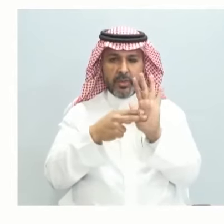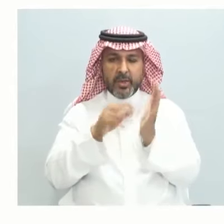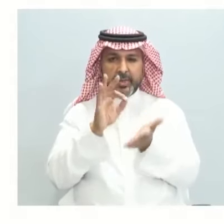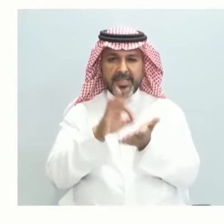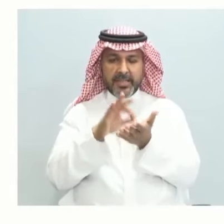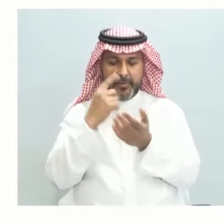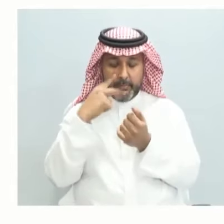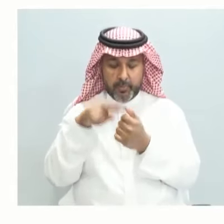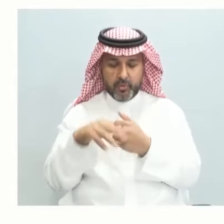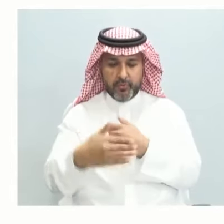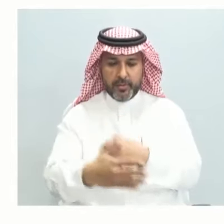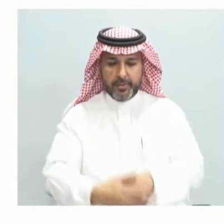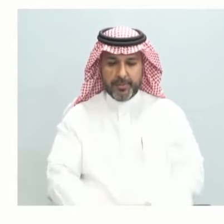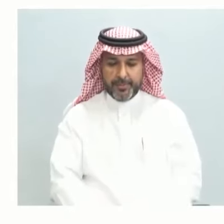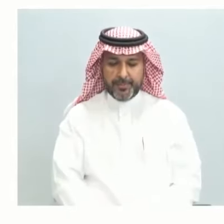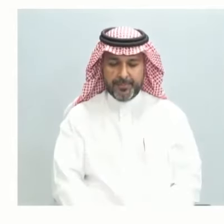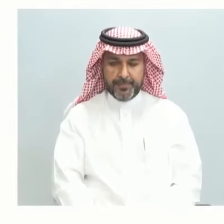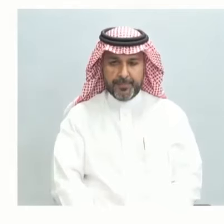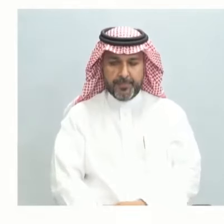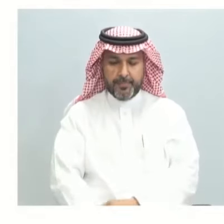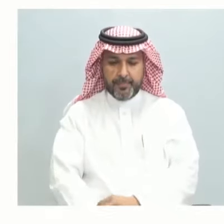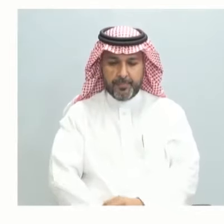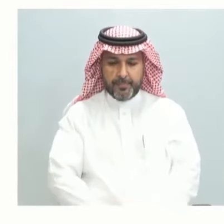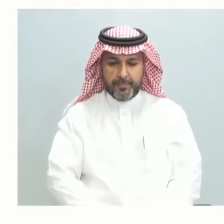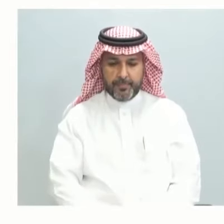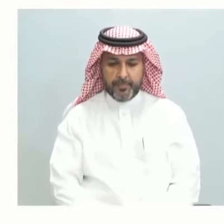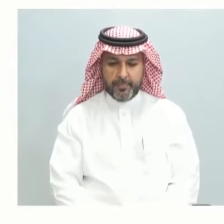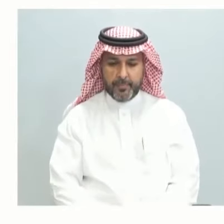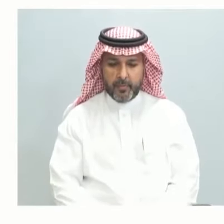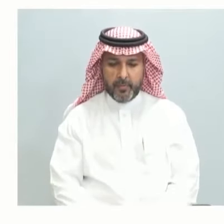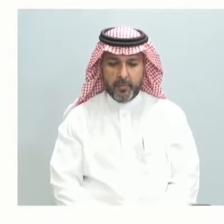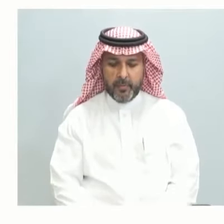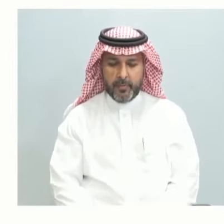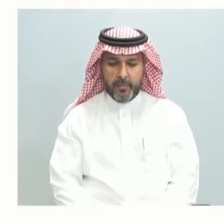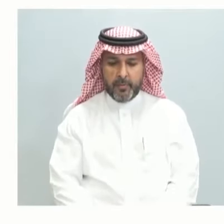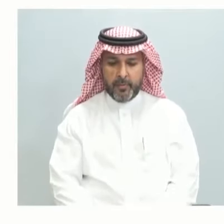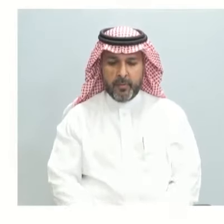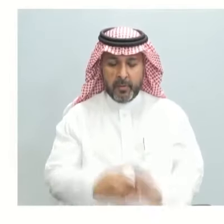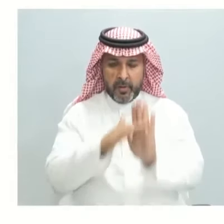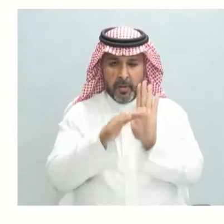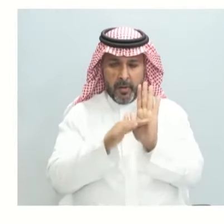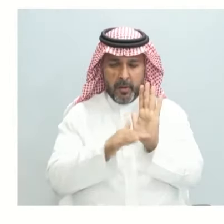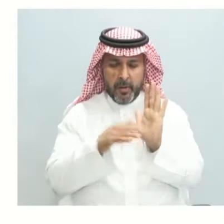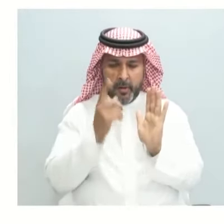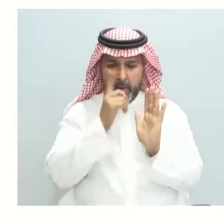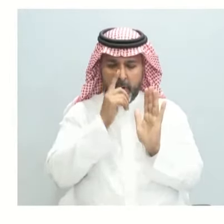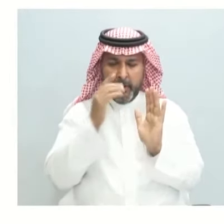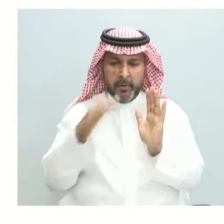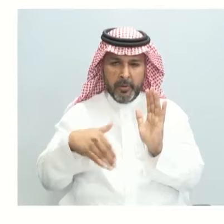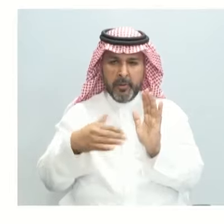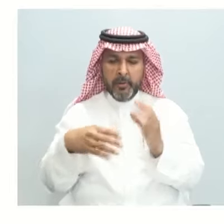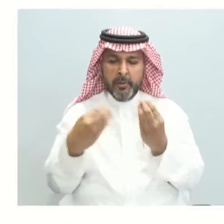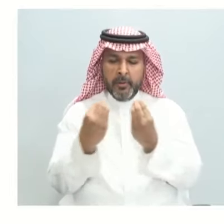تحليل كثيره الحدود والتحليل بتجميع الحدود خاصيه الضرب